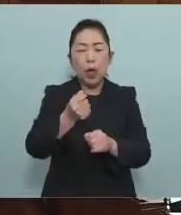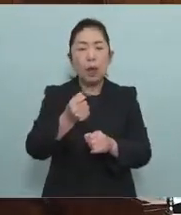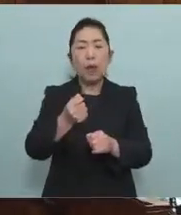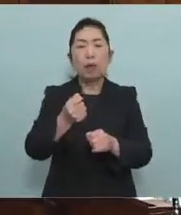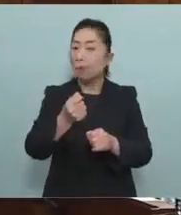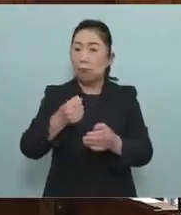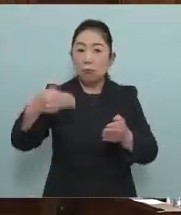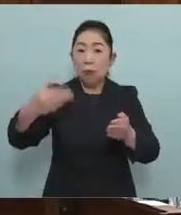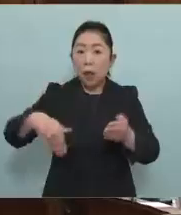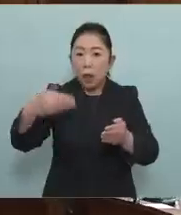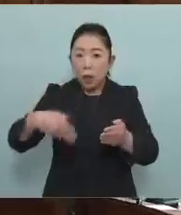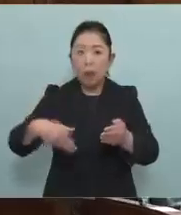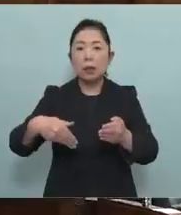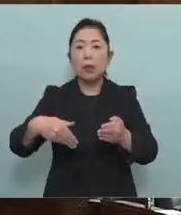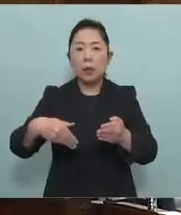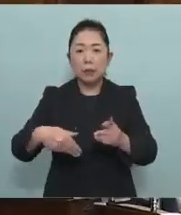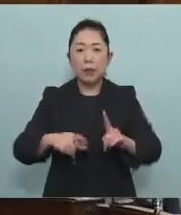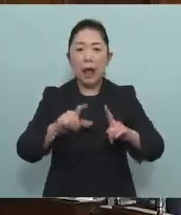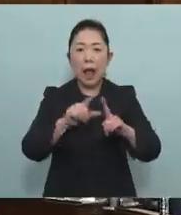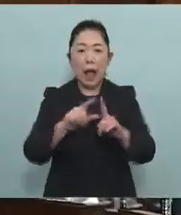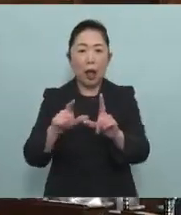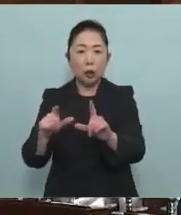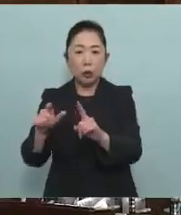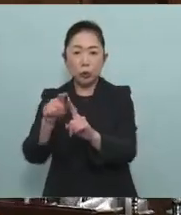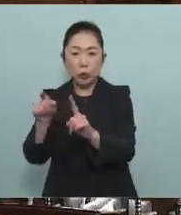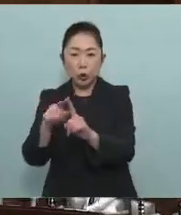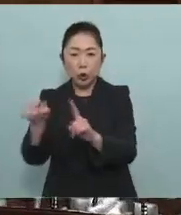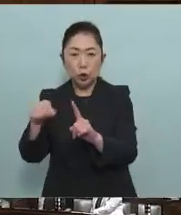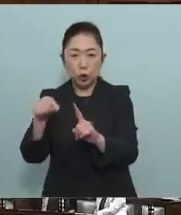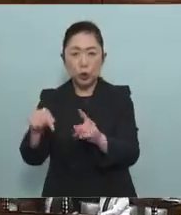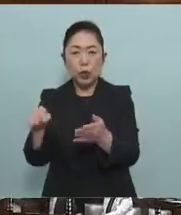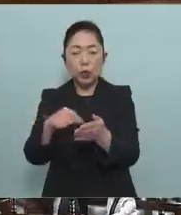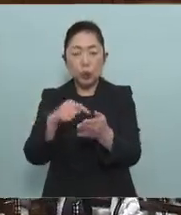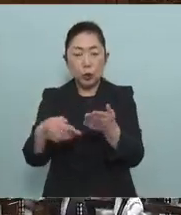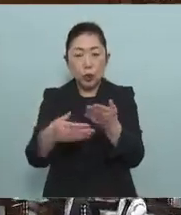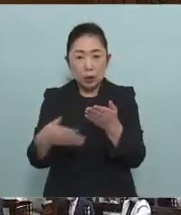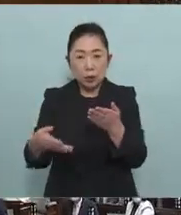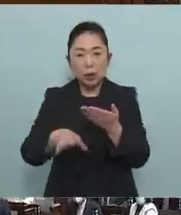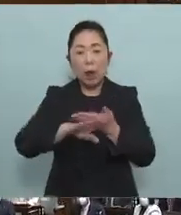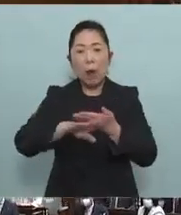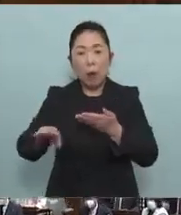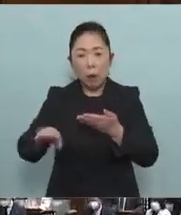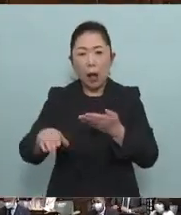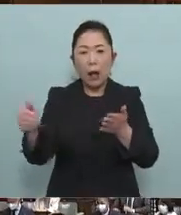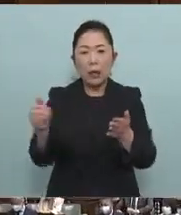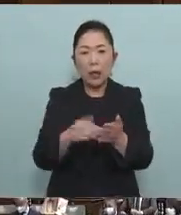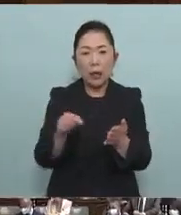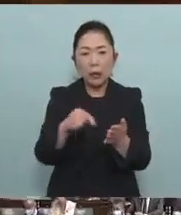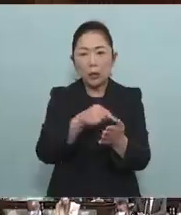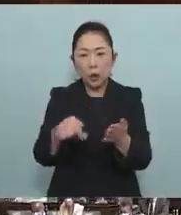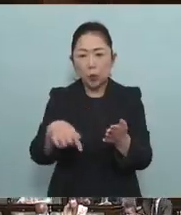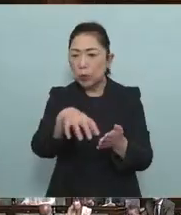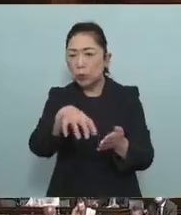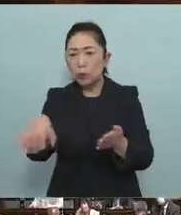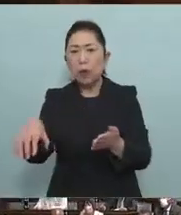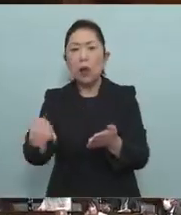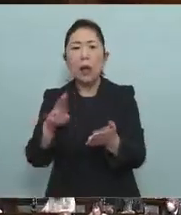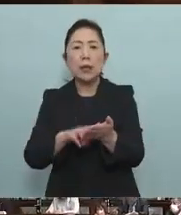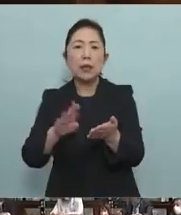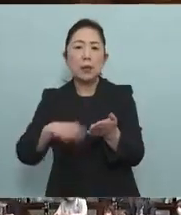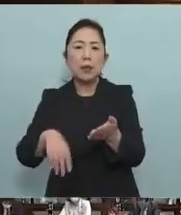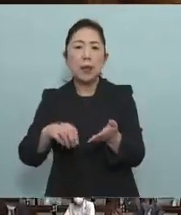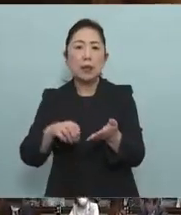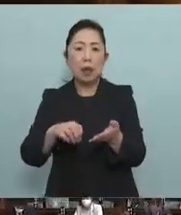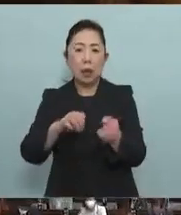ません。アルプス処理水のみならず、例えば最終処分場が決まらず、行き場を失ったままの放射性の指定廃棄物